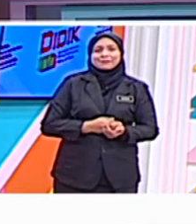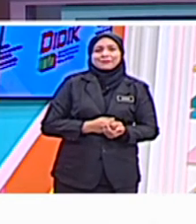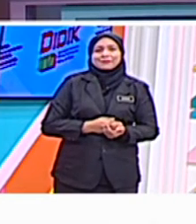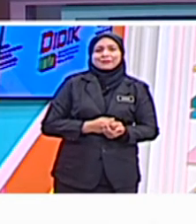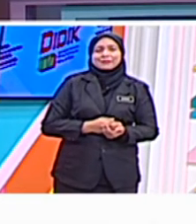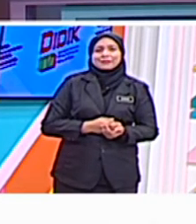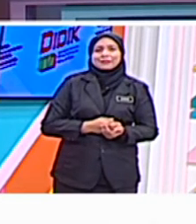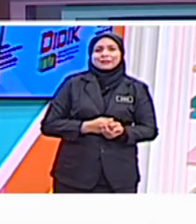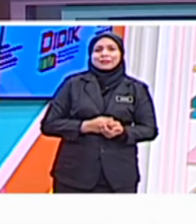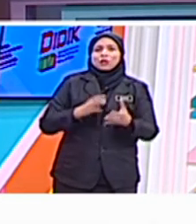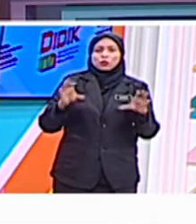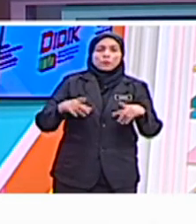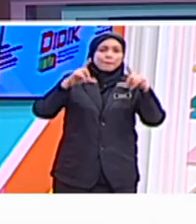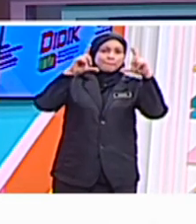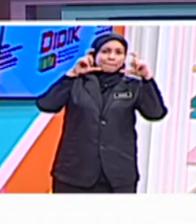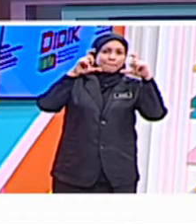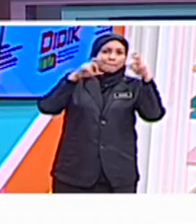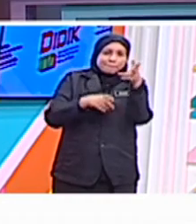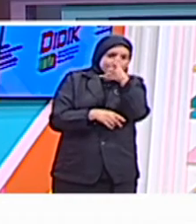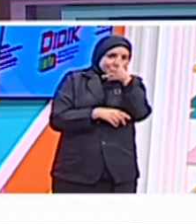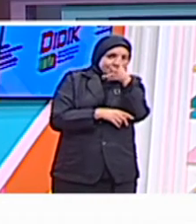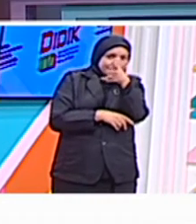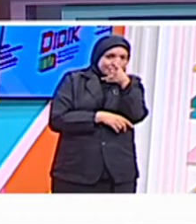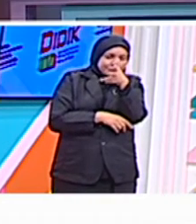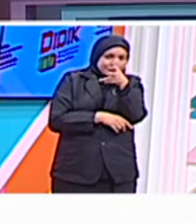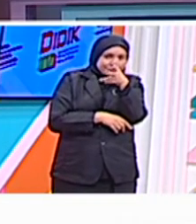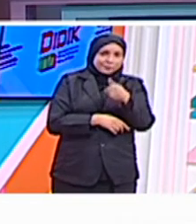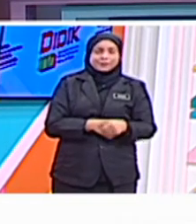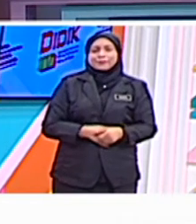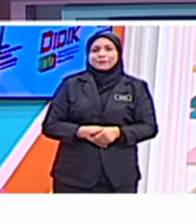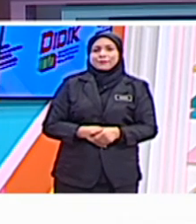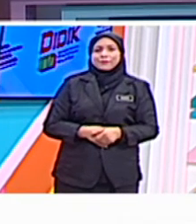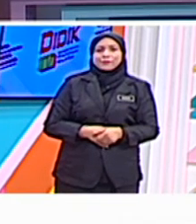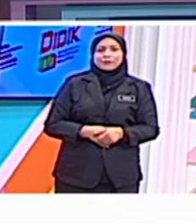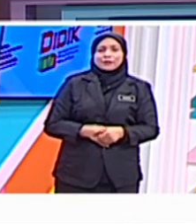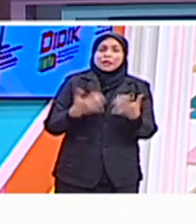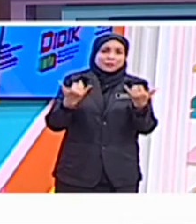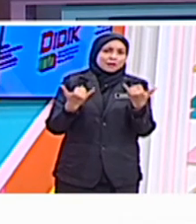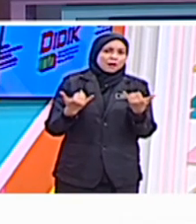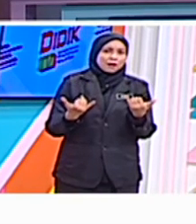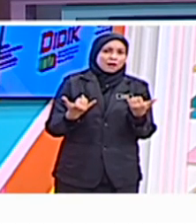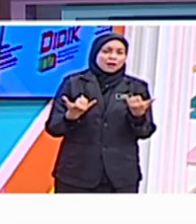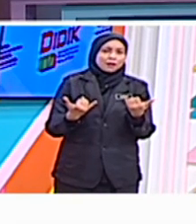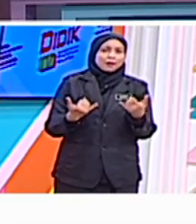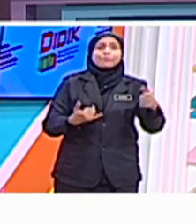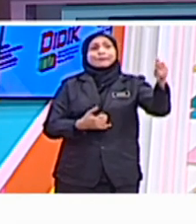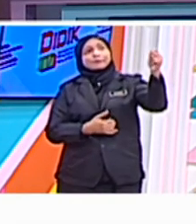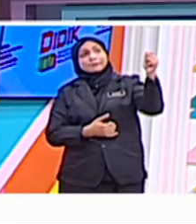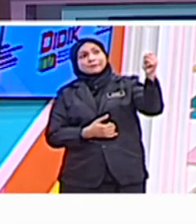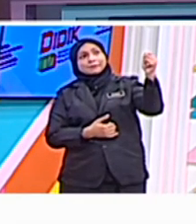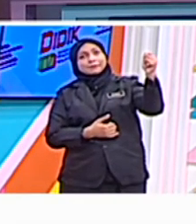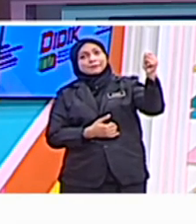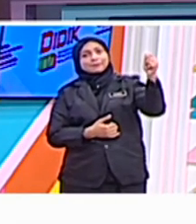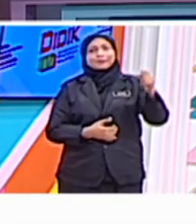Pada perbuatan merakam. Merakam ni macam merakam gambar atau merakam video. Yang sekarang ni lagi selfie kan? Ambil selfie, selfie,